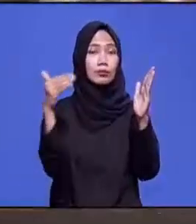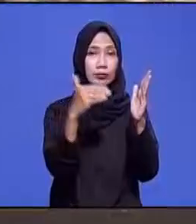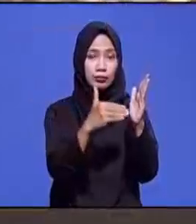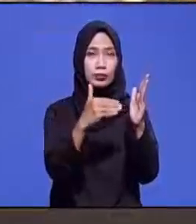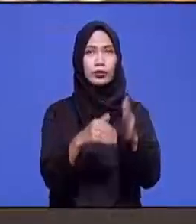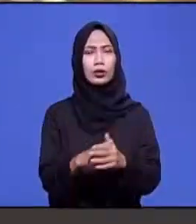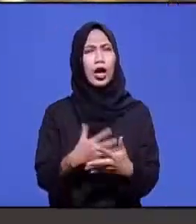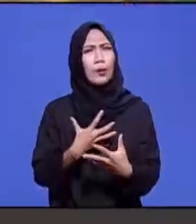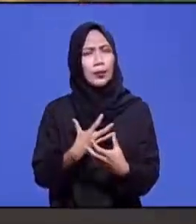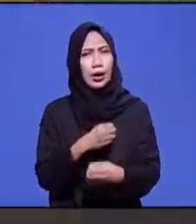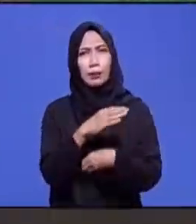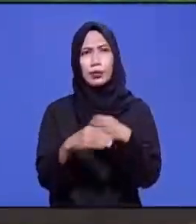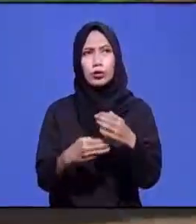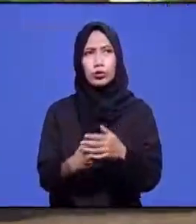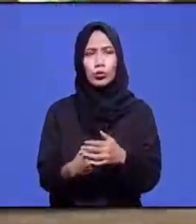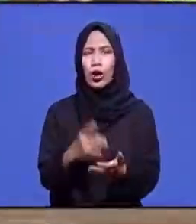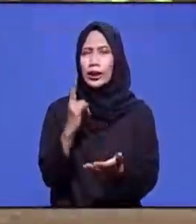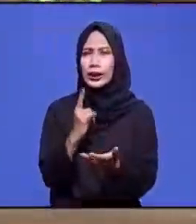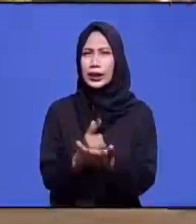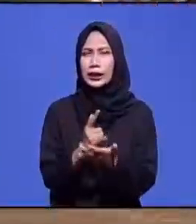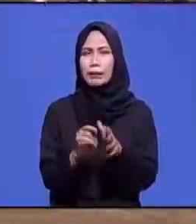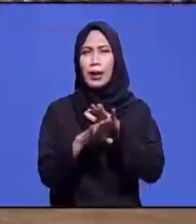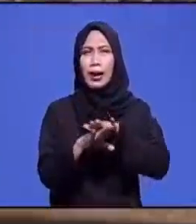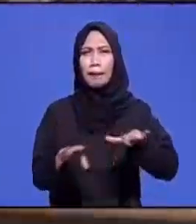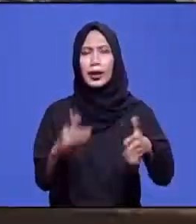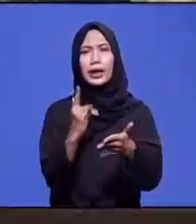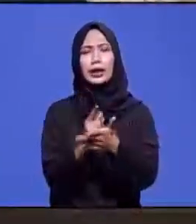disiplin, diharapkan semua pihak akan tetap aman dan